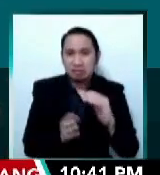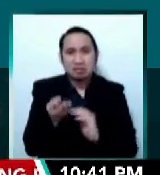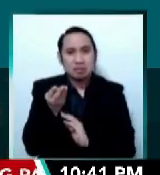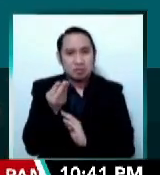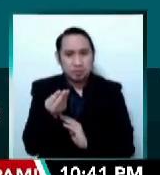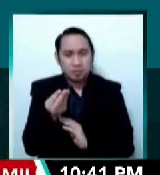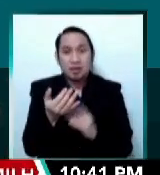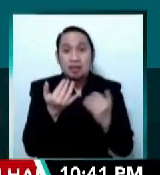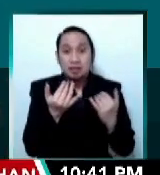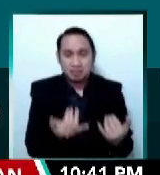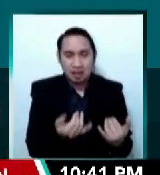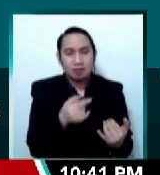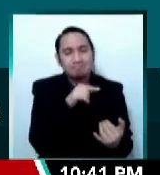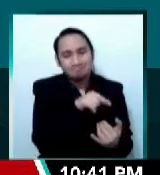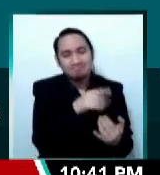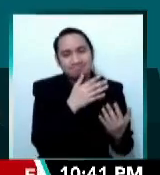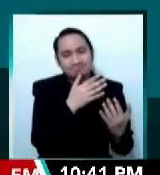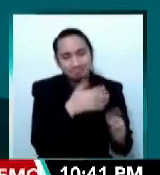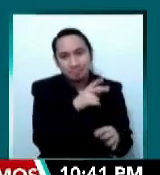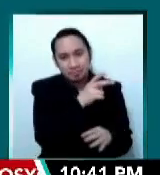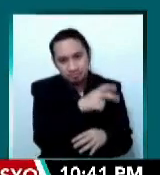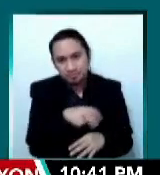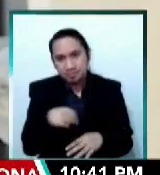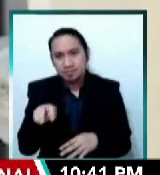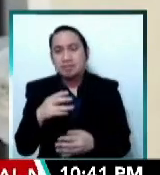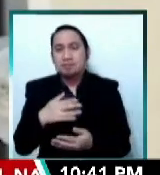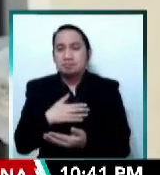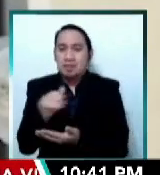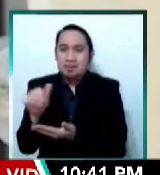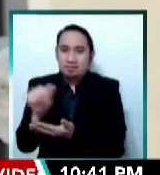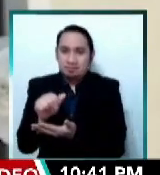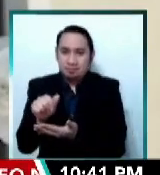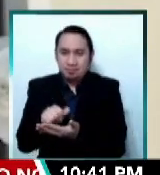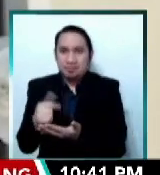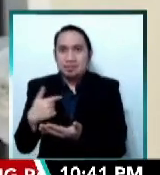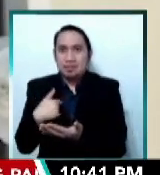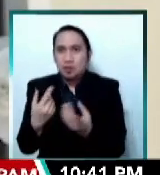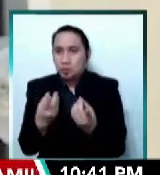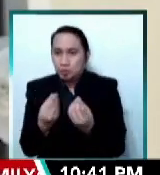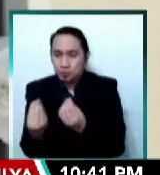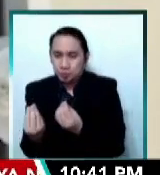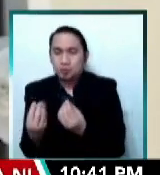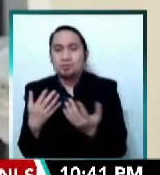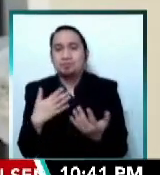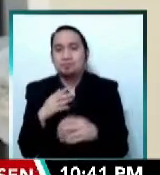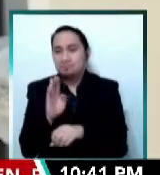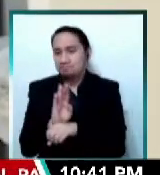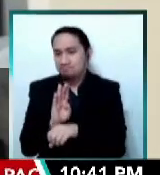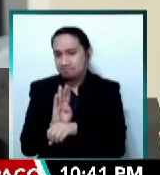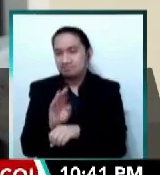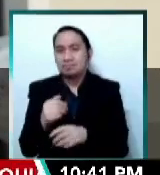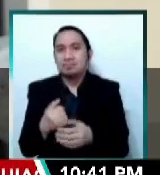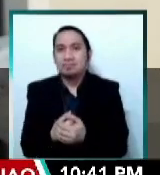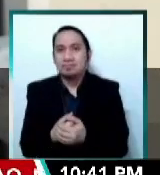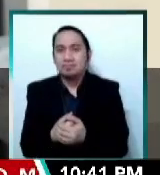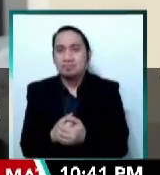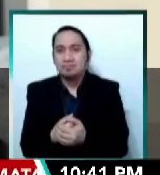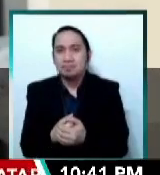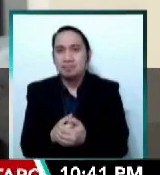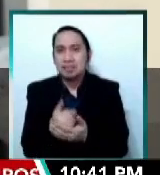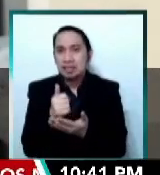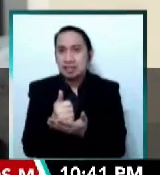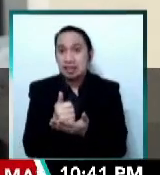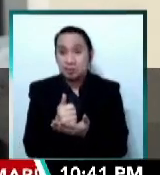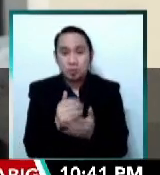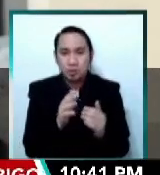sa aking resin art. 90 this side business is helpful kasi yung alam yan, yung nawala,